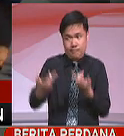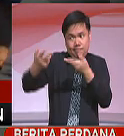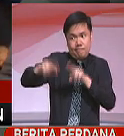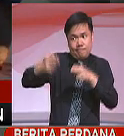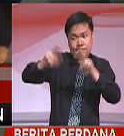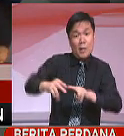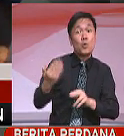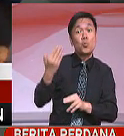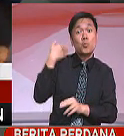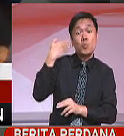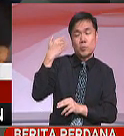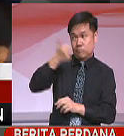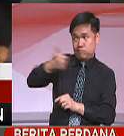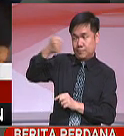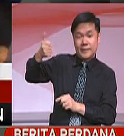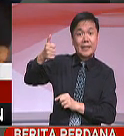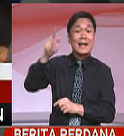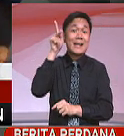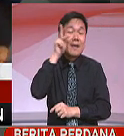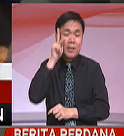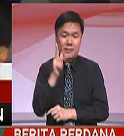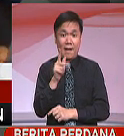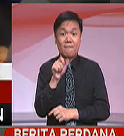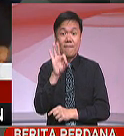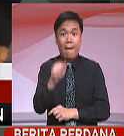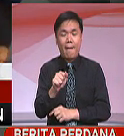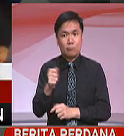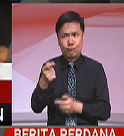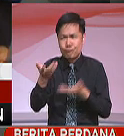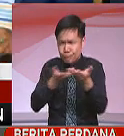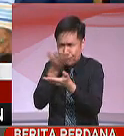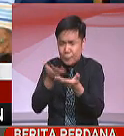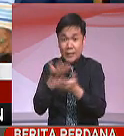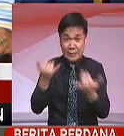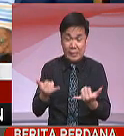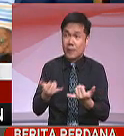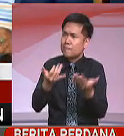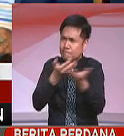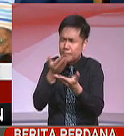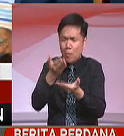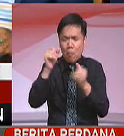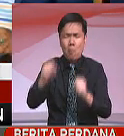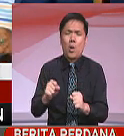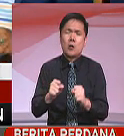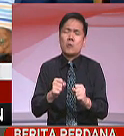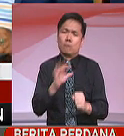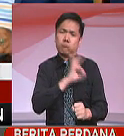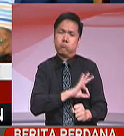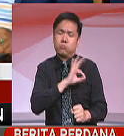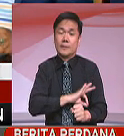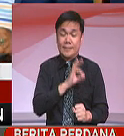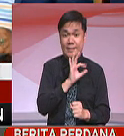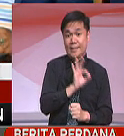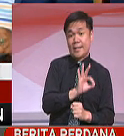perusahaan terdahulu persatuan bola sepak Kelantan Kaffah yakin hasil perbincangan berkenaan bakal membawa kebaikan kepada